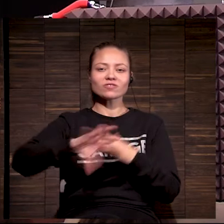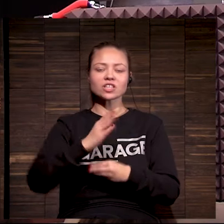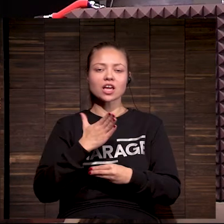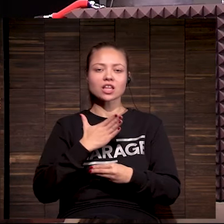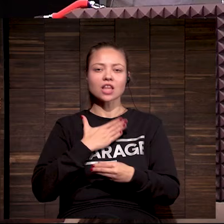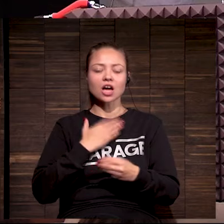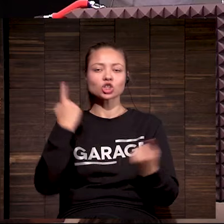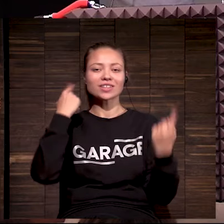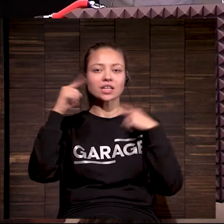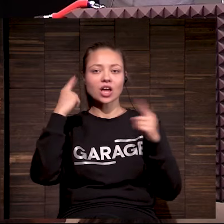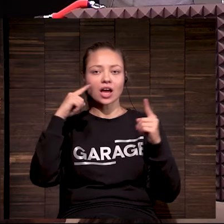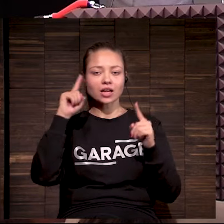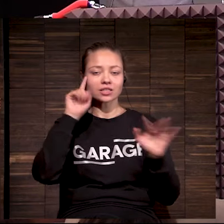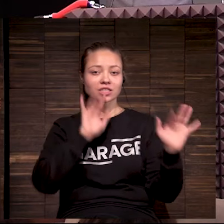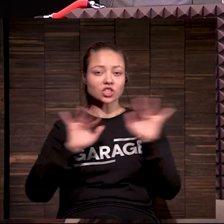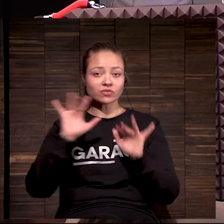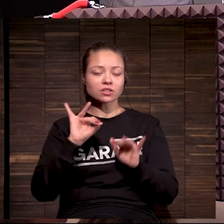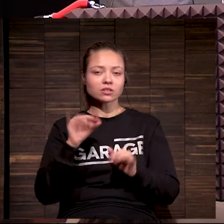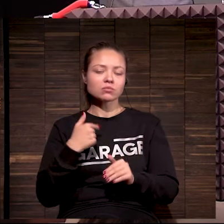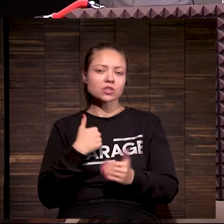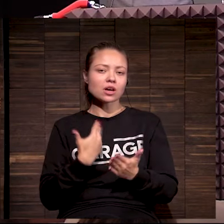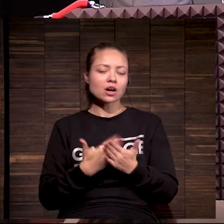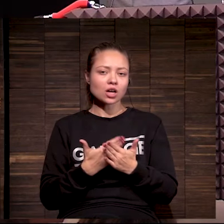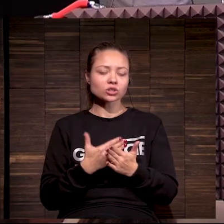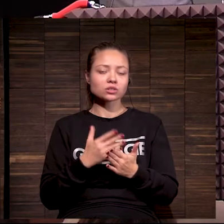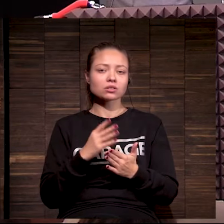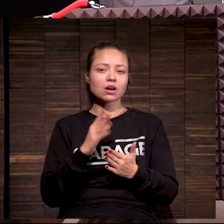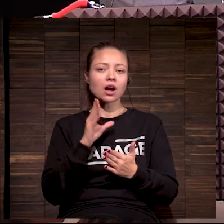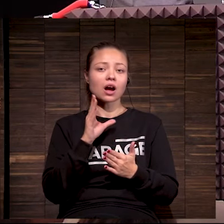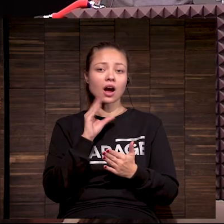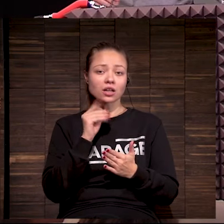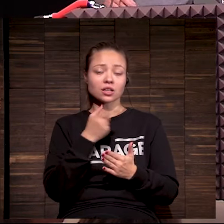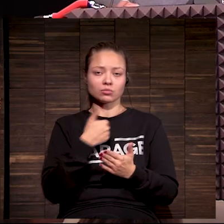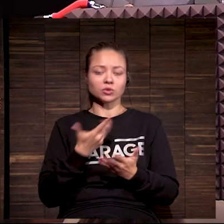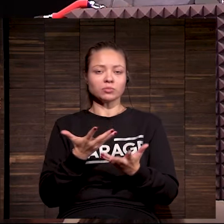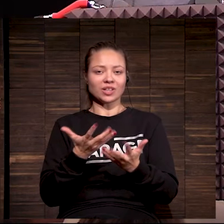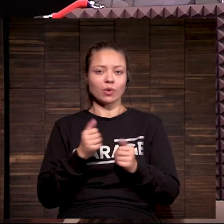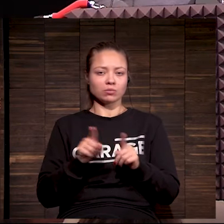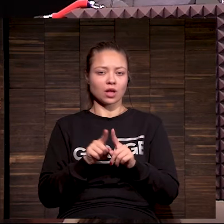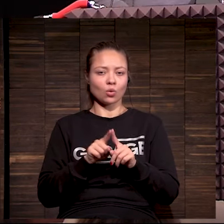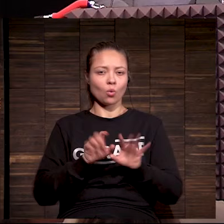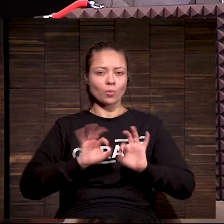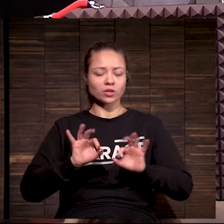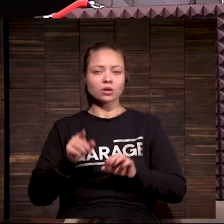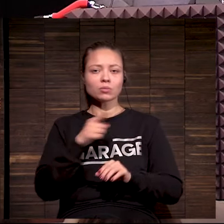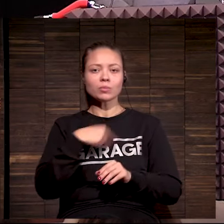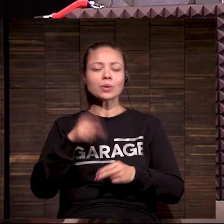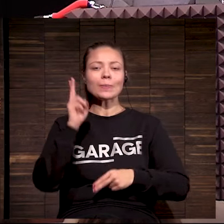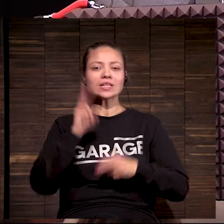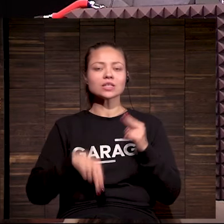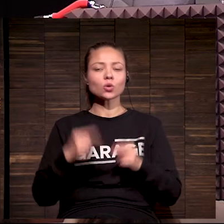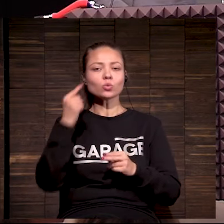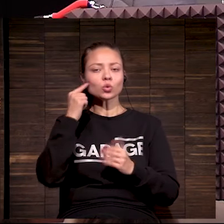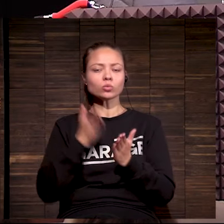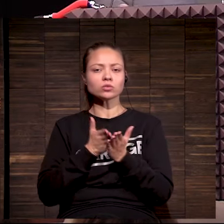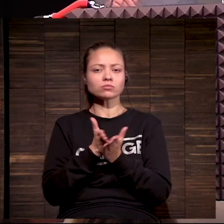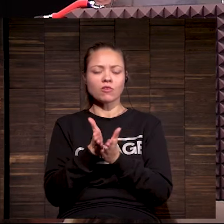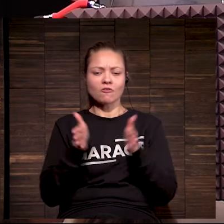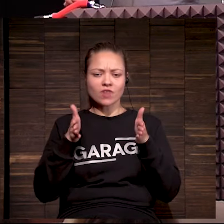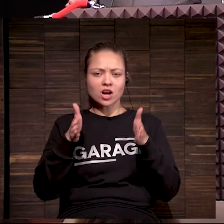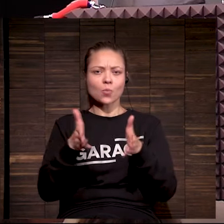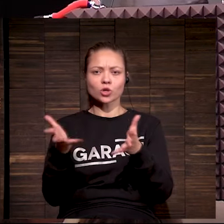и как мне кажется когда мы воспринимаем такую принимаем такой парадигма мы перестаём думать в рамках каких-то